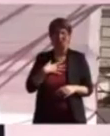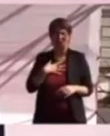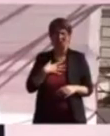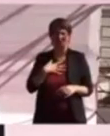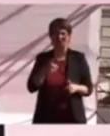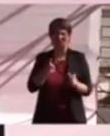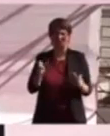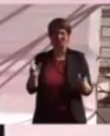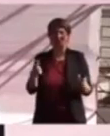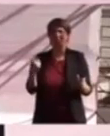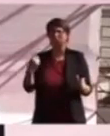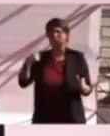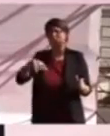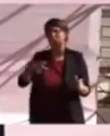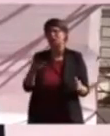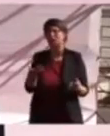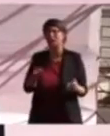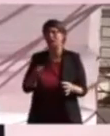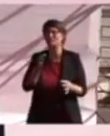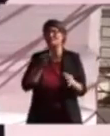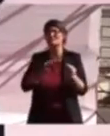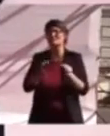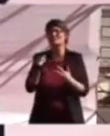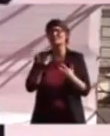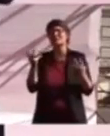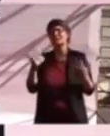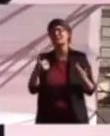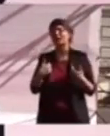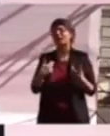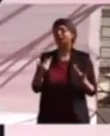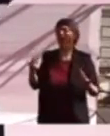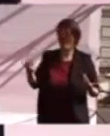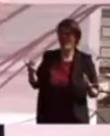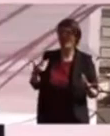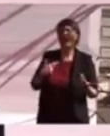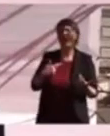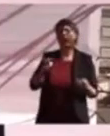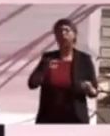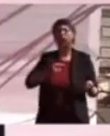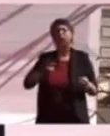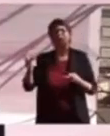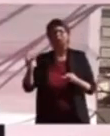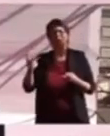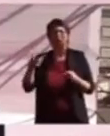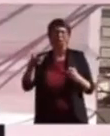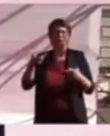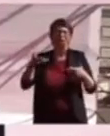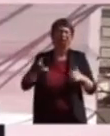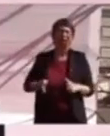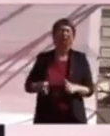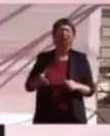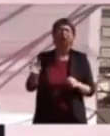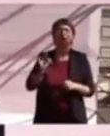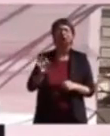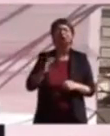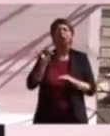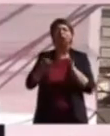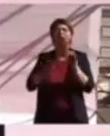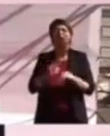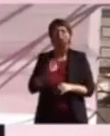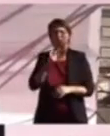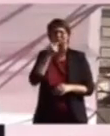palmino in parte lavino il minore impatto sulle strutture sanitarie sulle terapie intensive sulle terapie sub